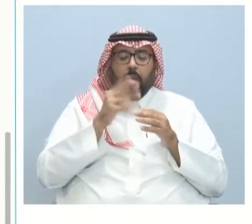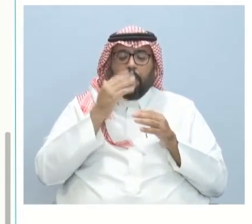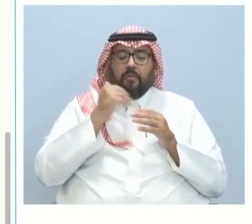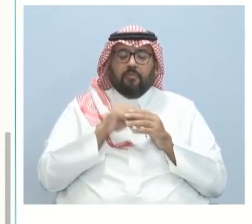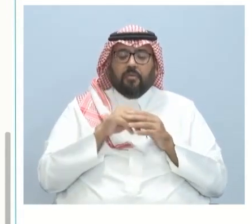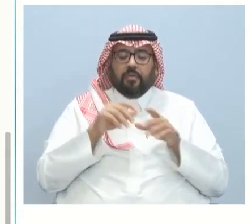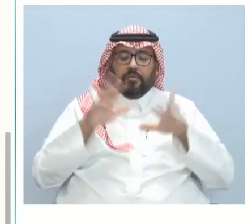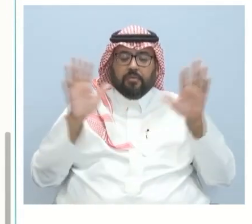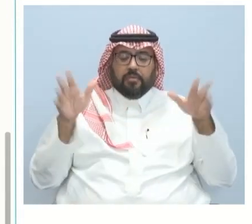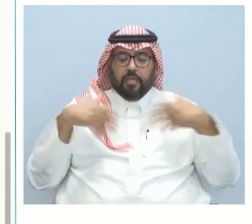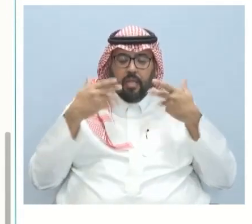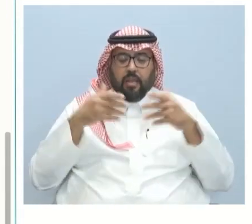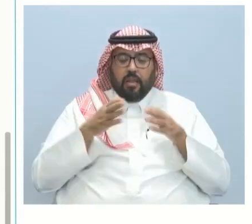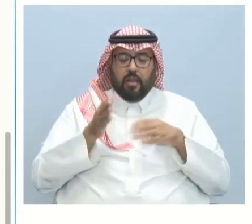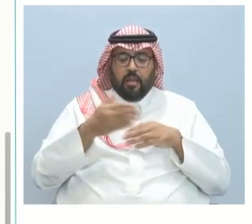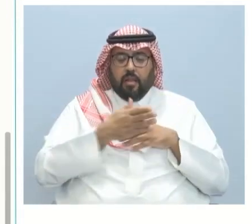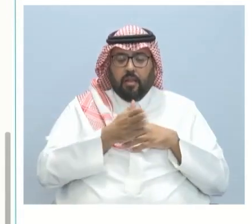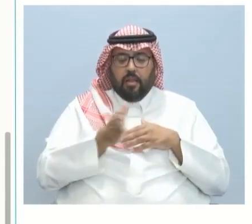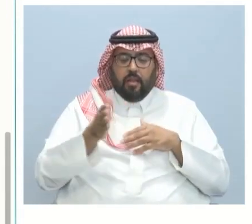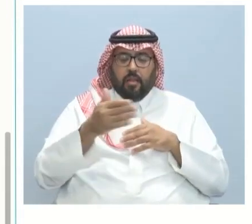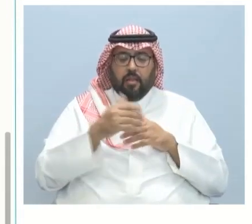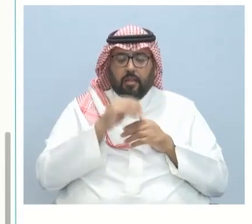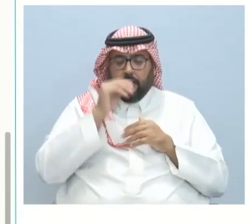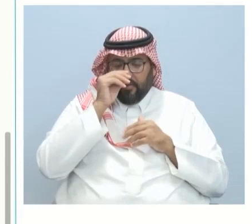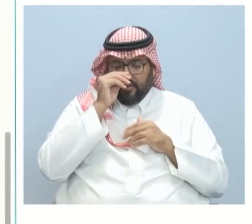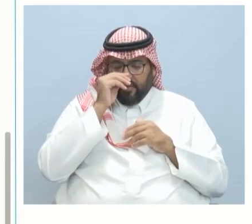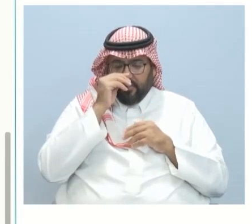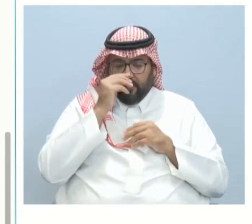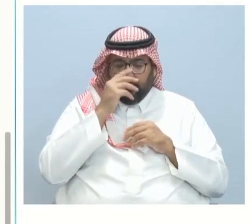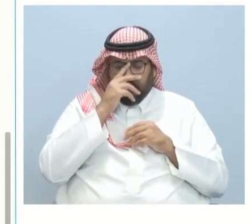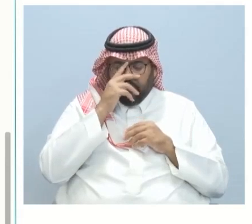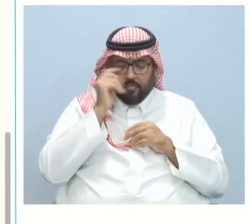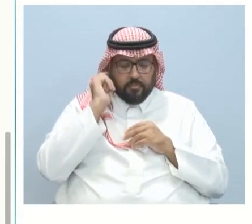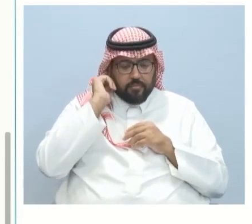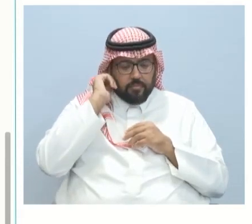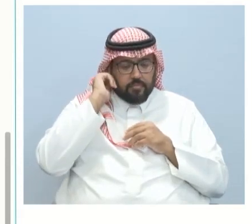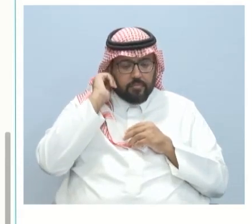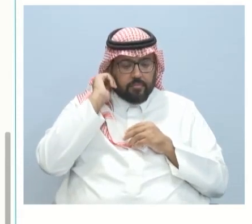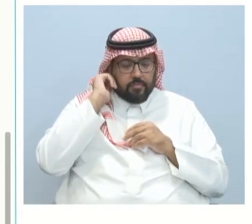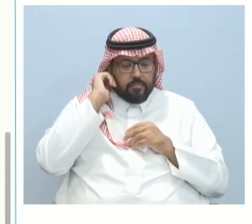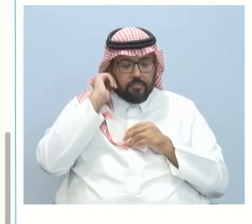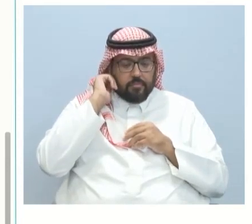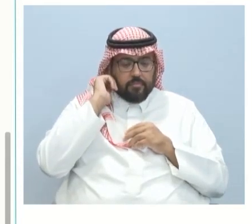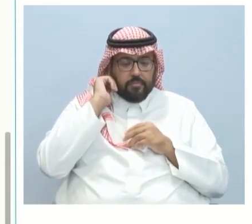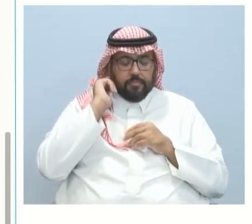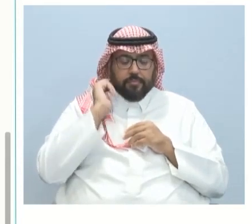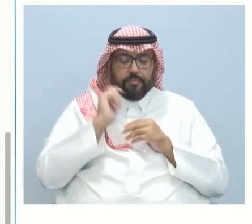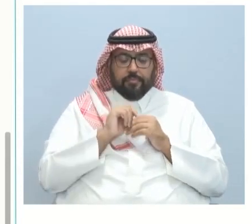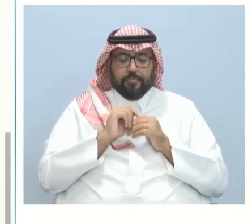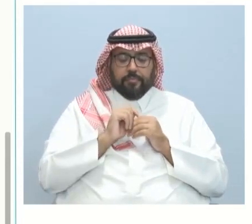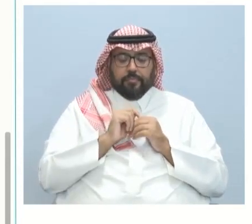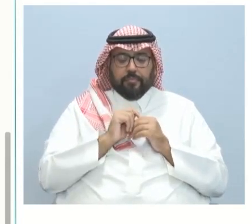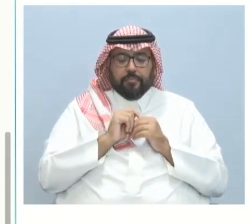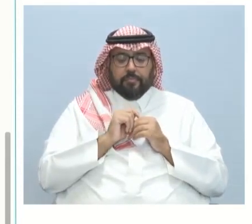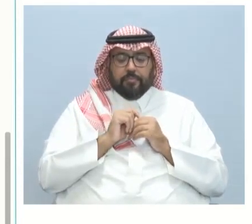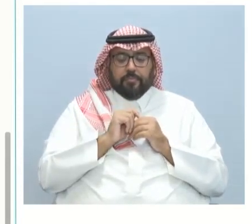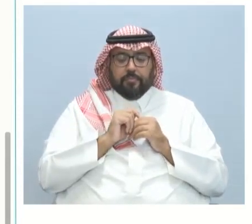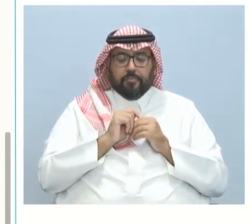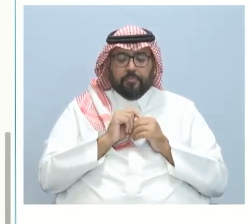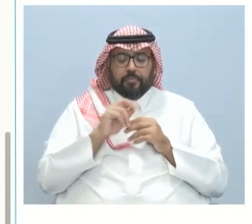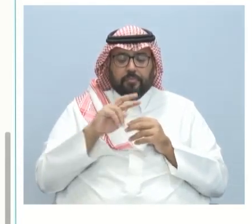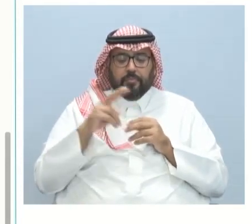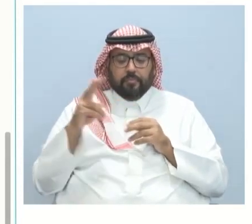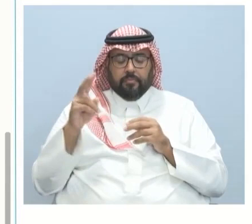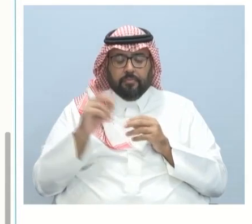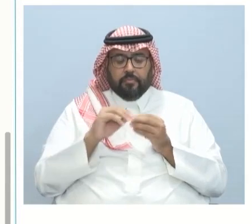هي ساحه اللعب فن قماش تستطيع ايضا تغير